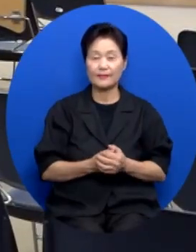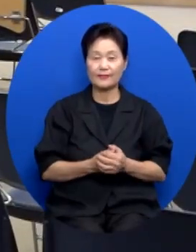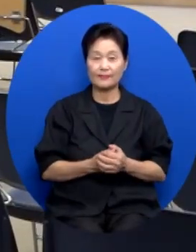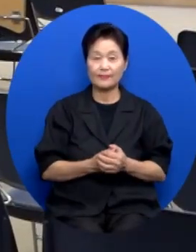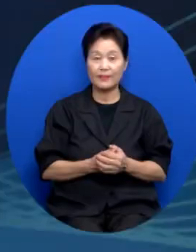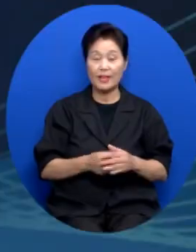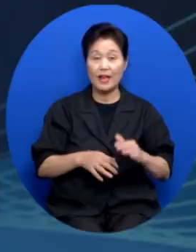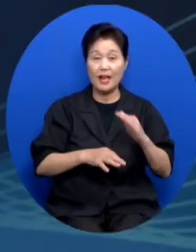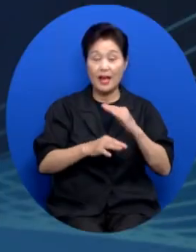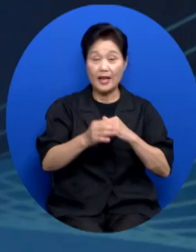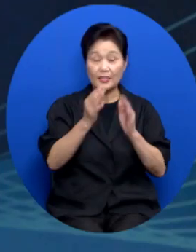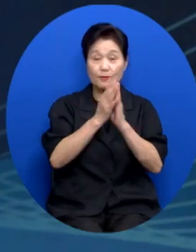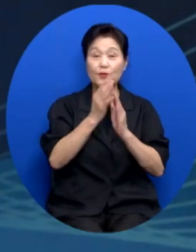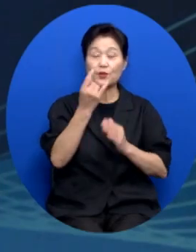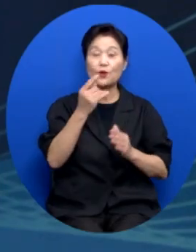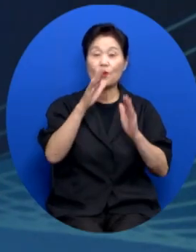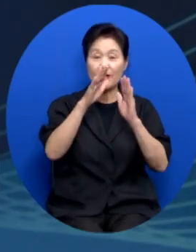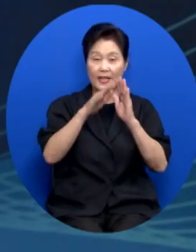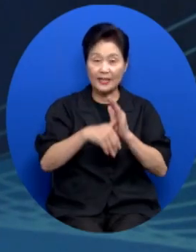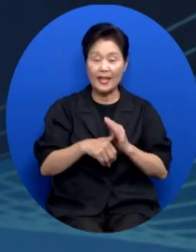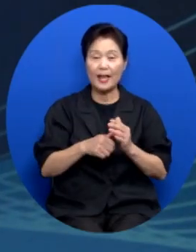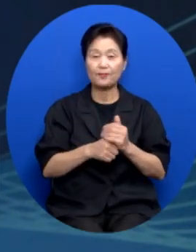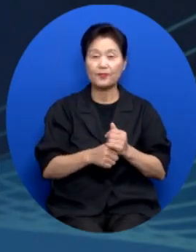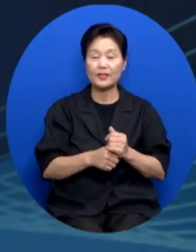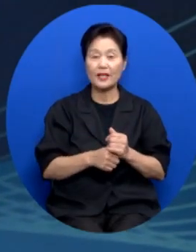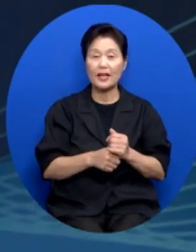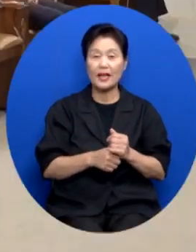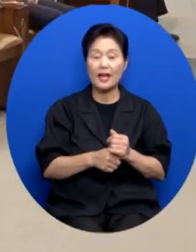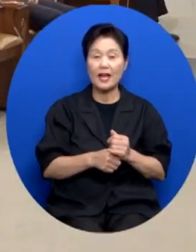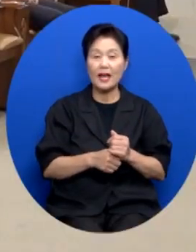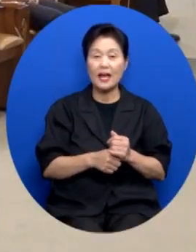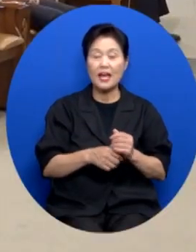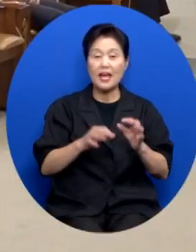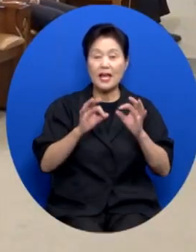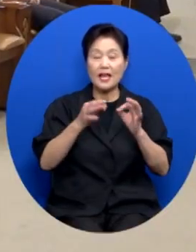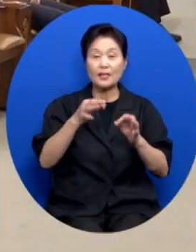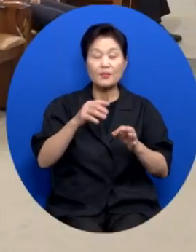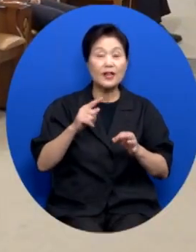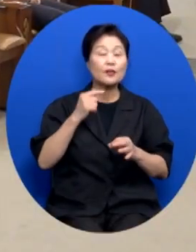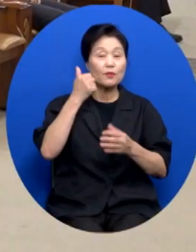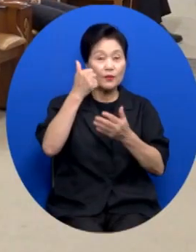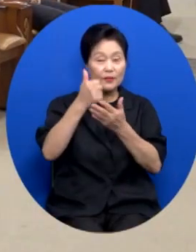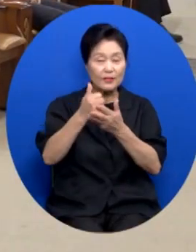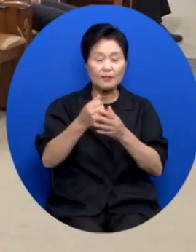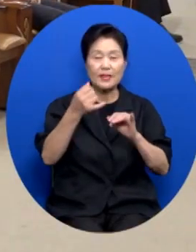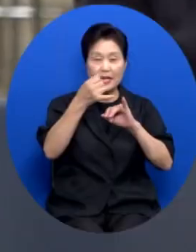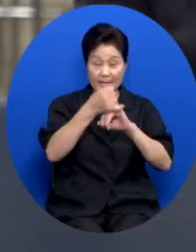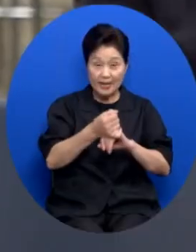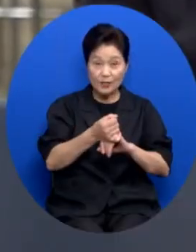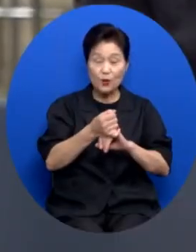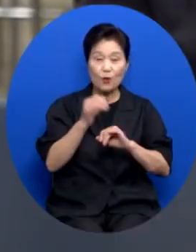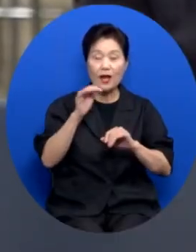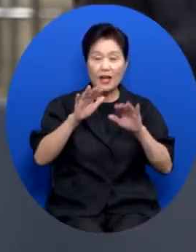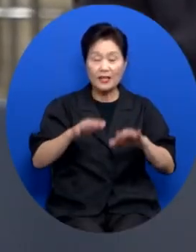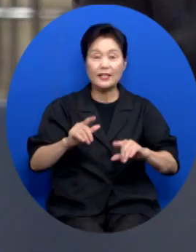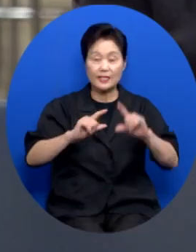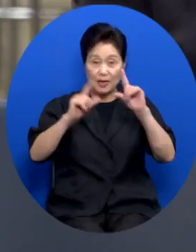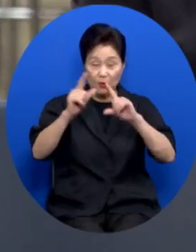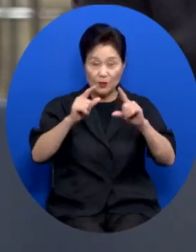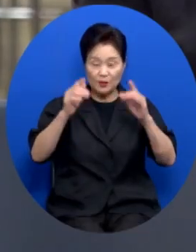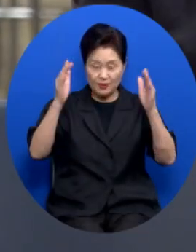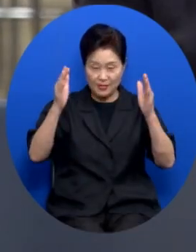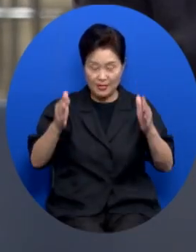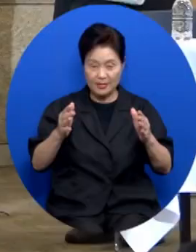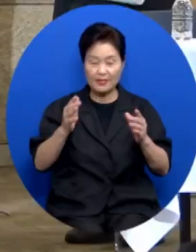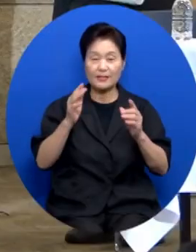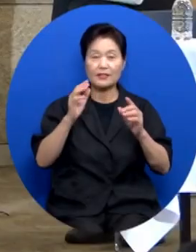조찬 기도회에서는 한복협 부회장인 성락성결교회 지형은 목사가 약속과 현실 사이에서를 제목으로 말씀을